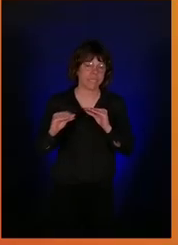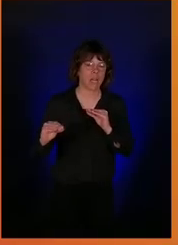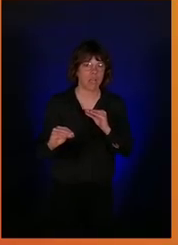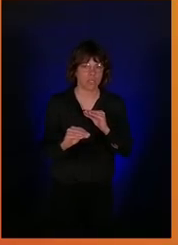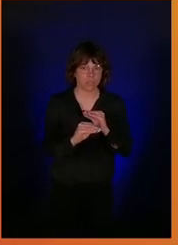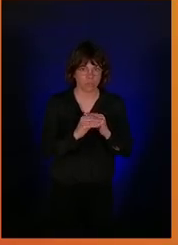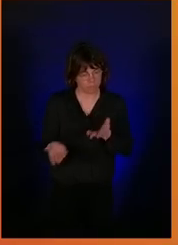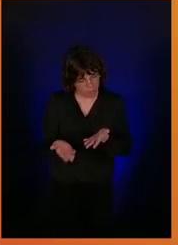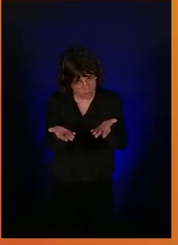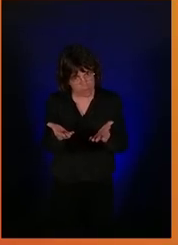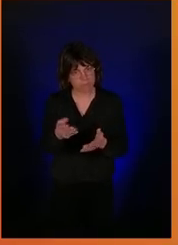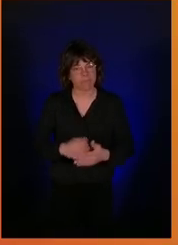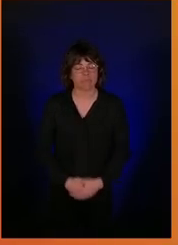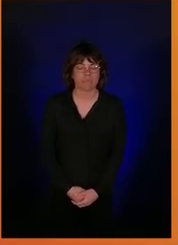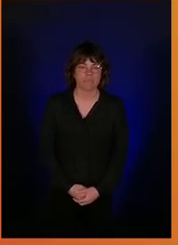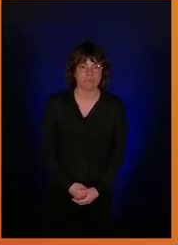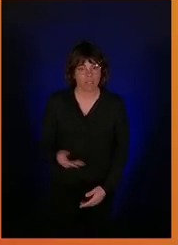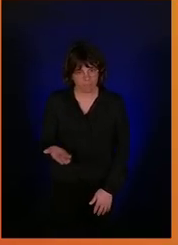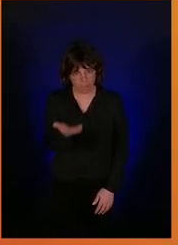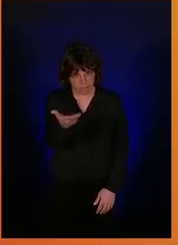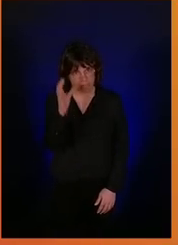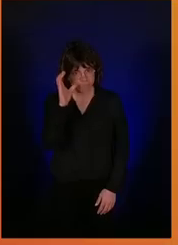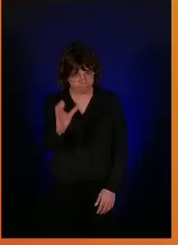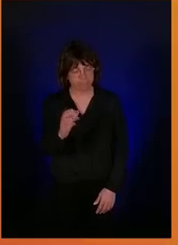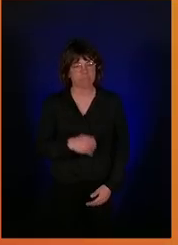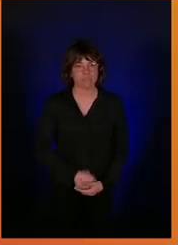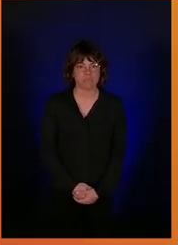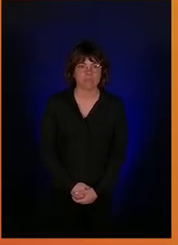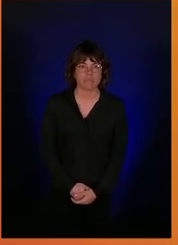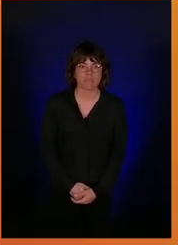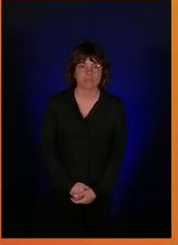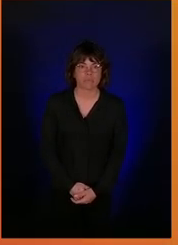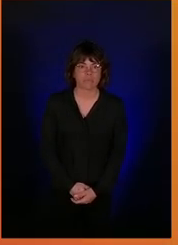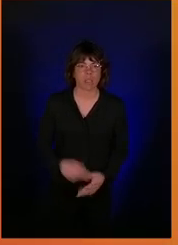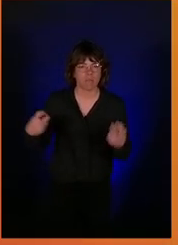Catherine. Vas-y Catherine, on t'écoute.